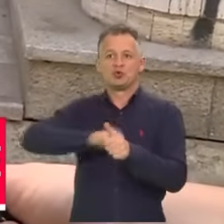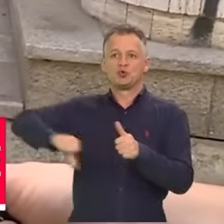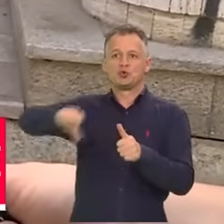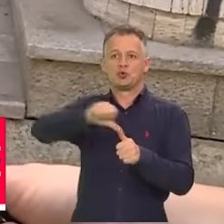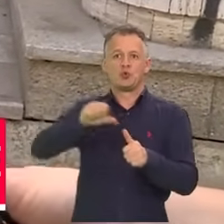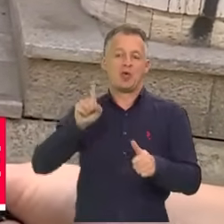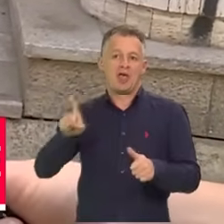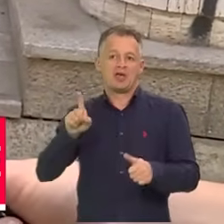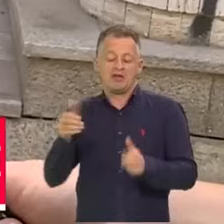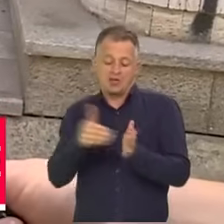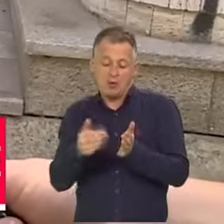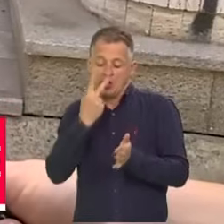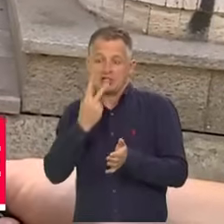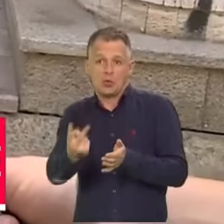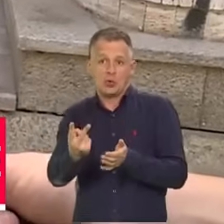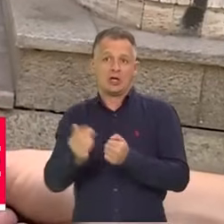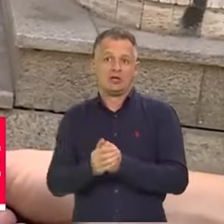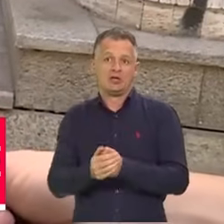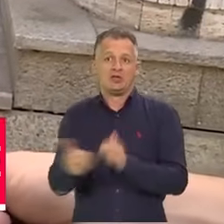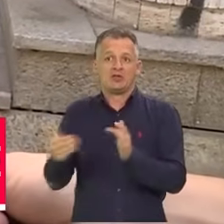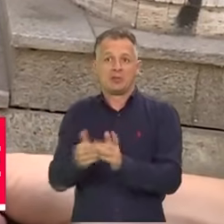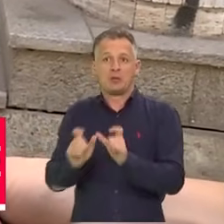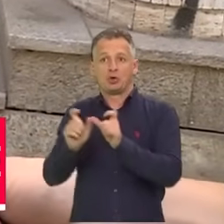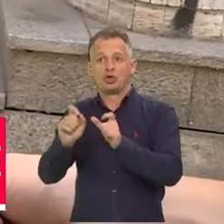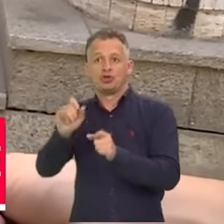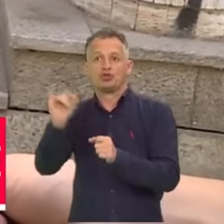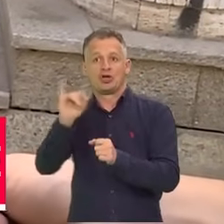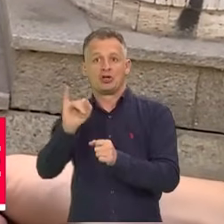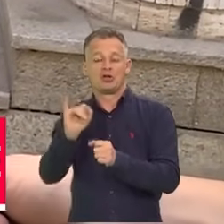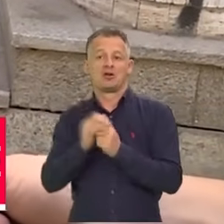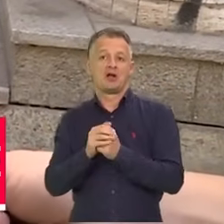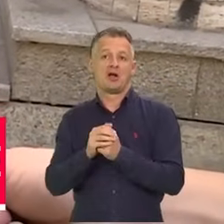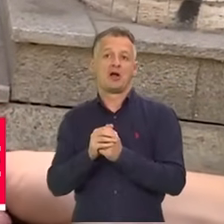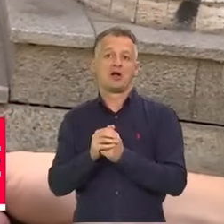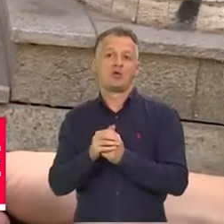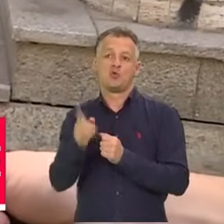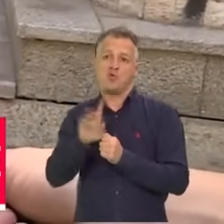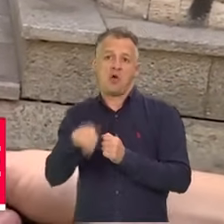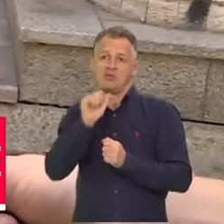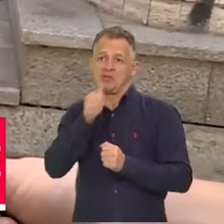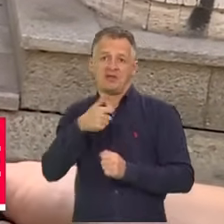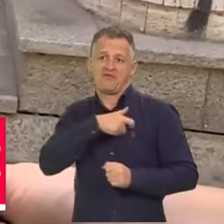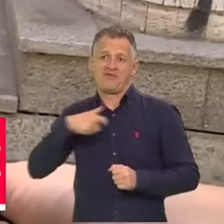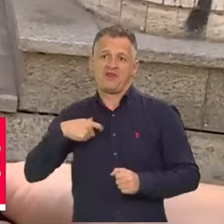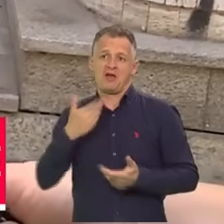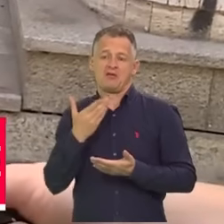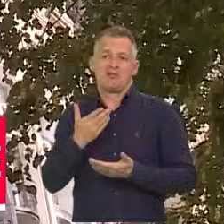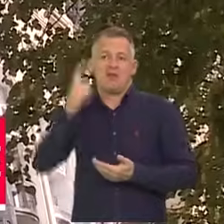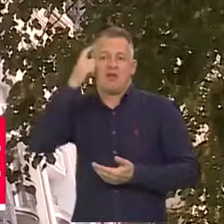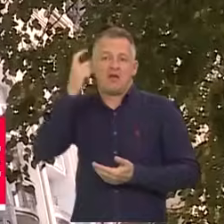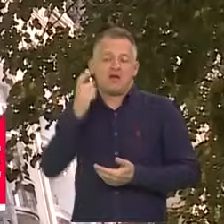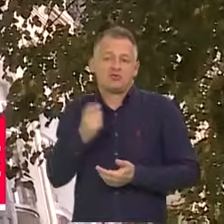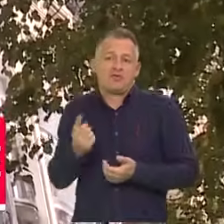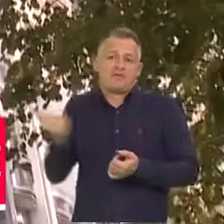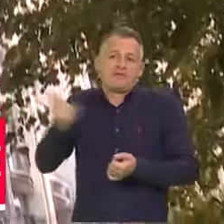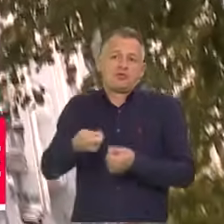fi trebuit să se uite, că trebuie să-i protejezi pe cei care n-au nicio vină în necazurile tale.